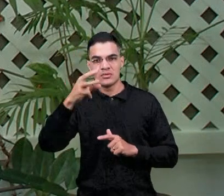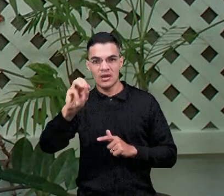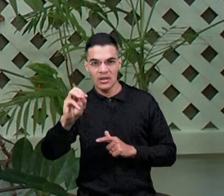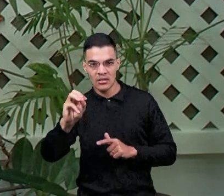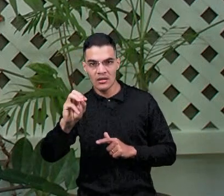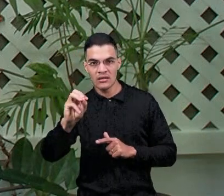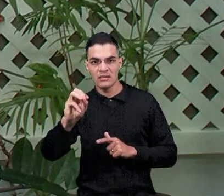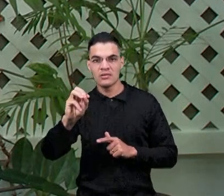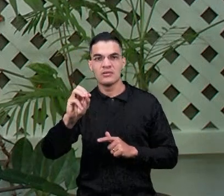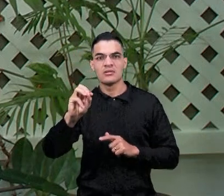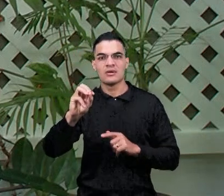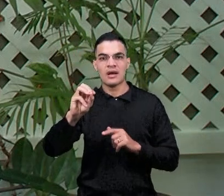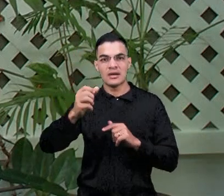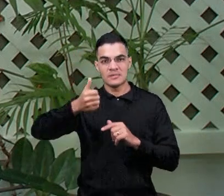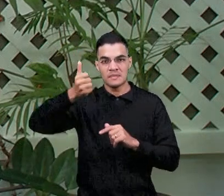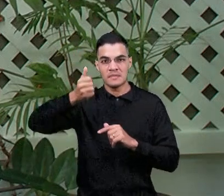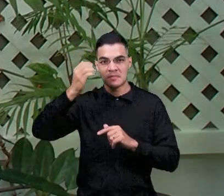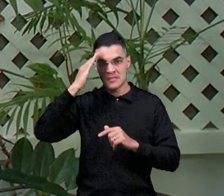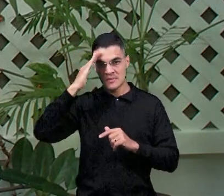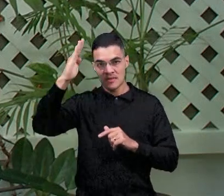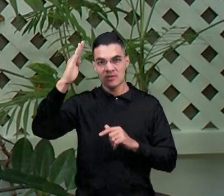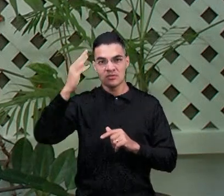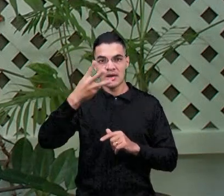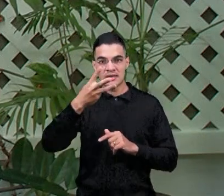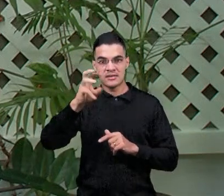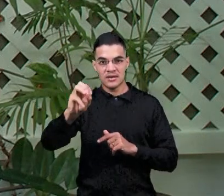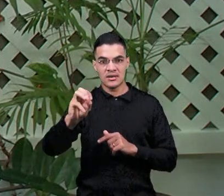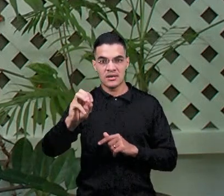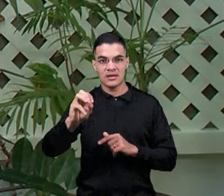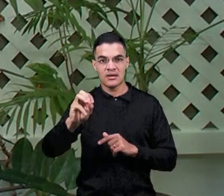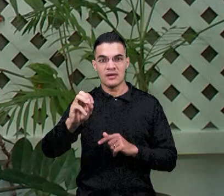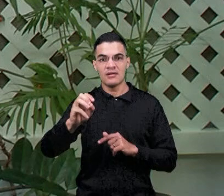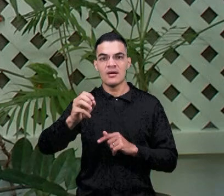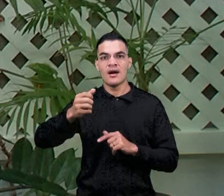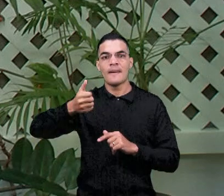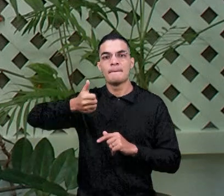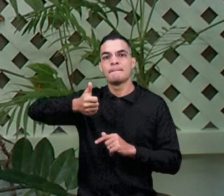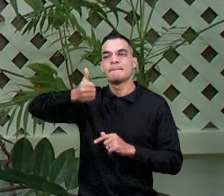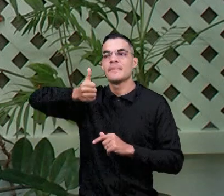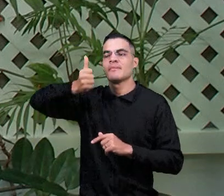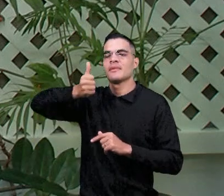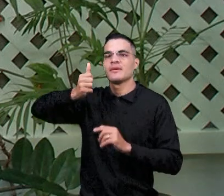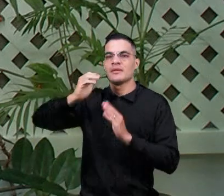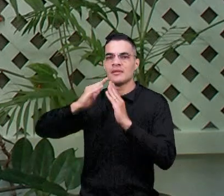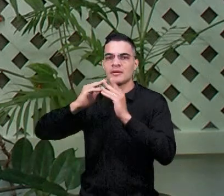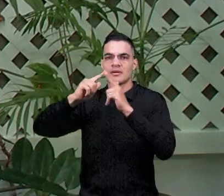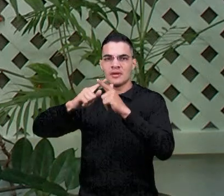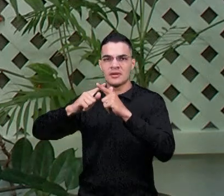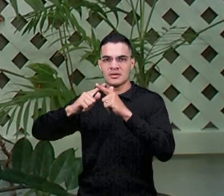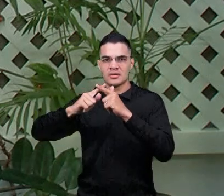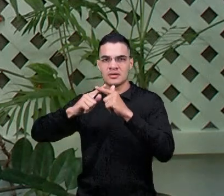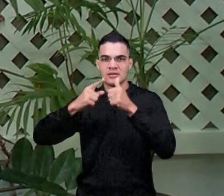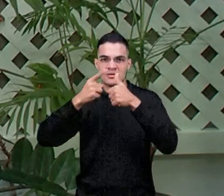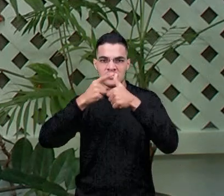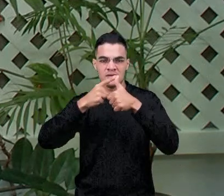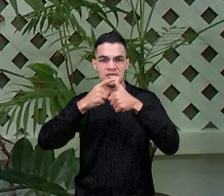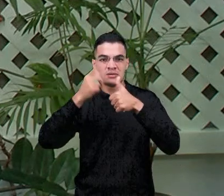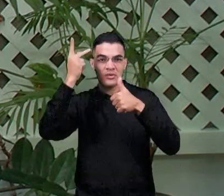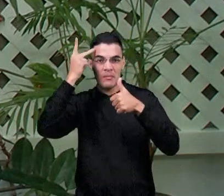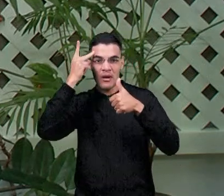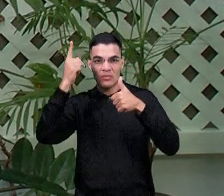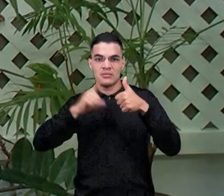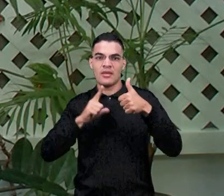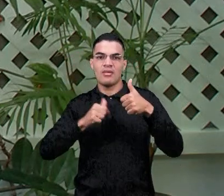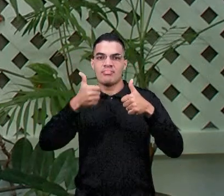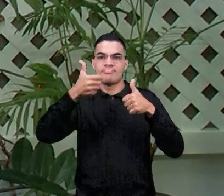plus contribué à l'enseignement, ont plus participé à l'école biblique dominicale, se trouvent ici. São Paulo, il y